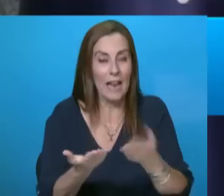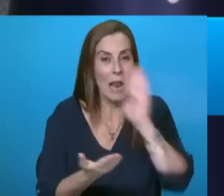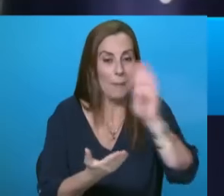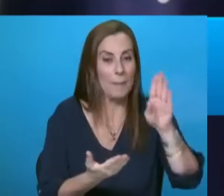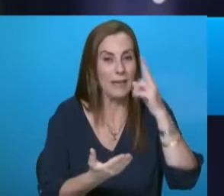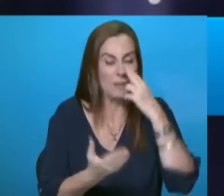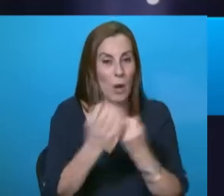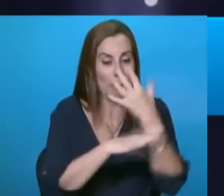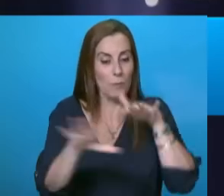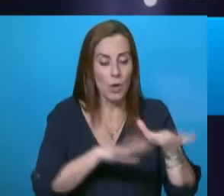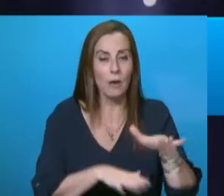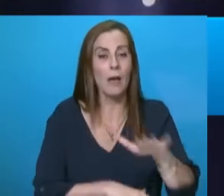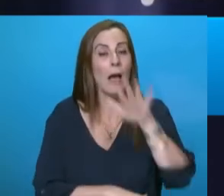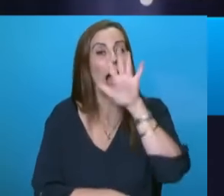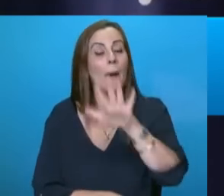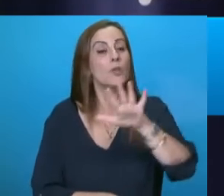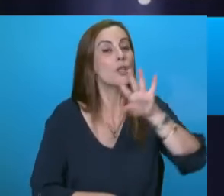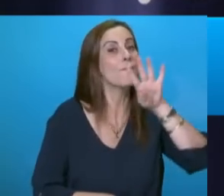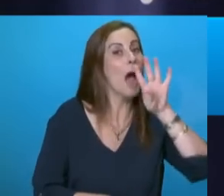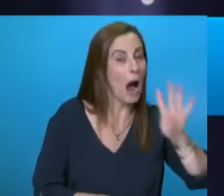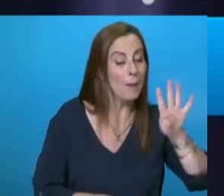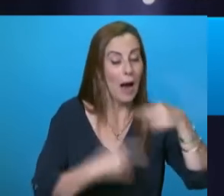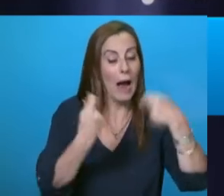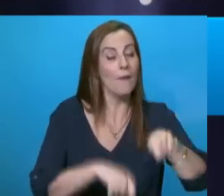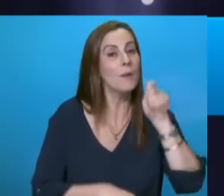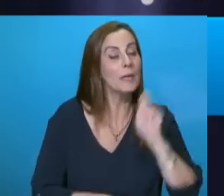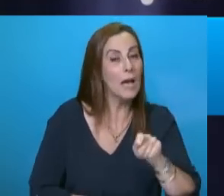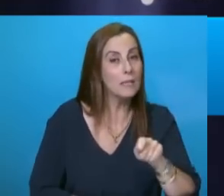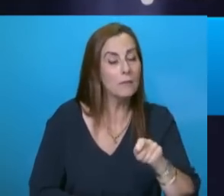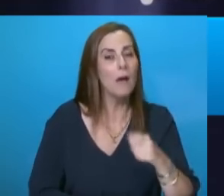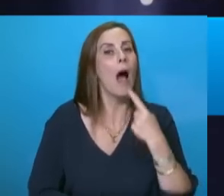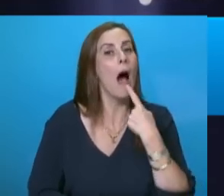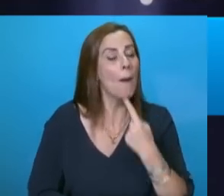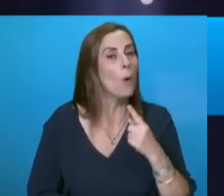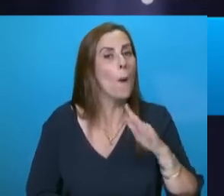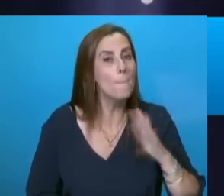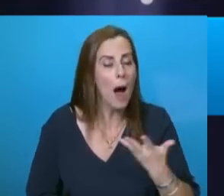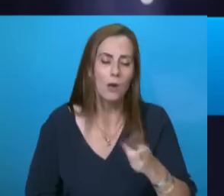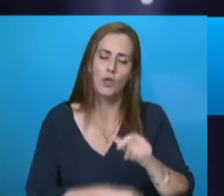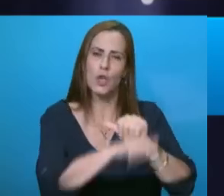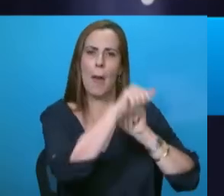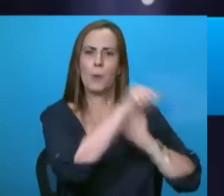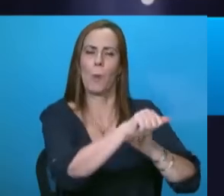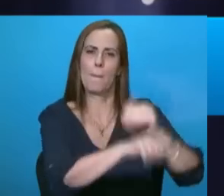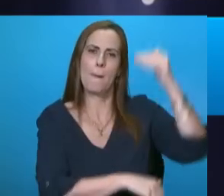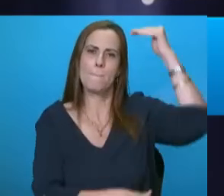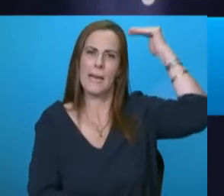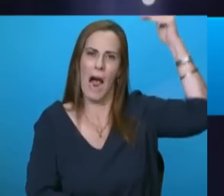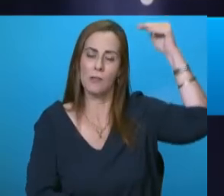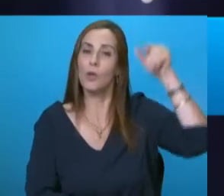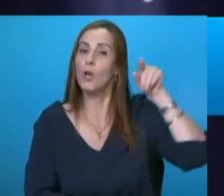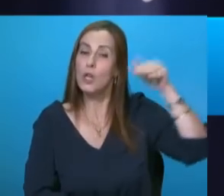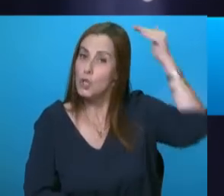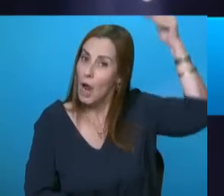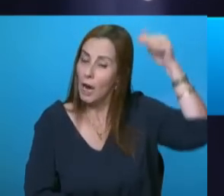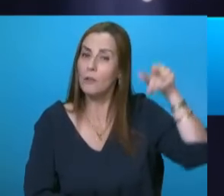הביעו 54 חברי כנסת תמיכה בחבר הכנסת בני גנץ כמי